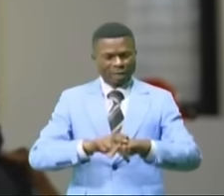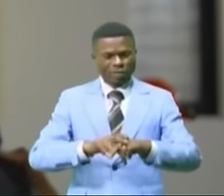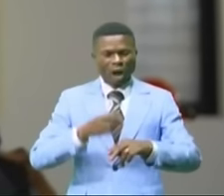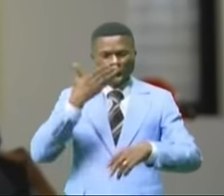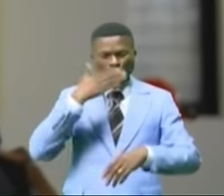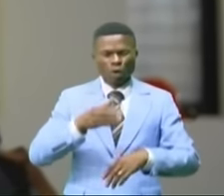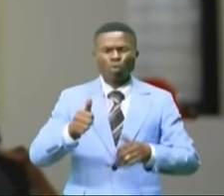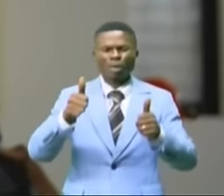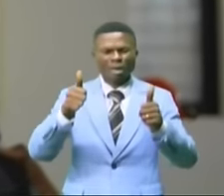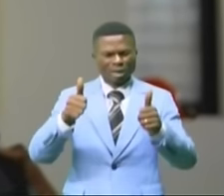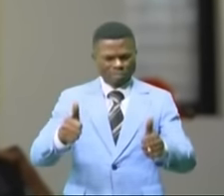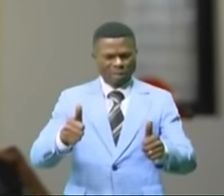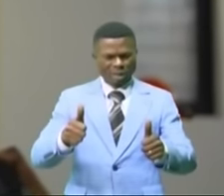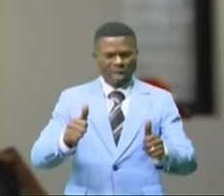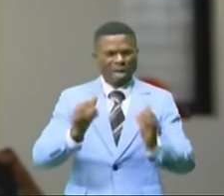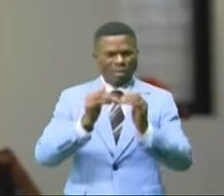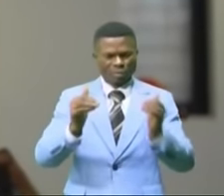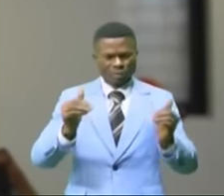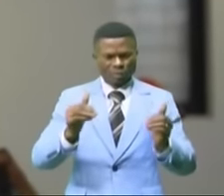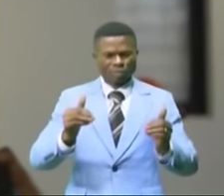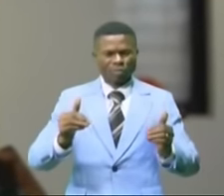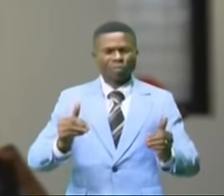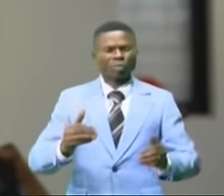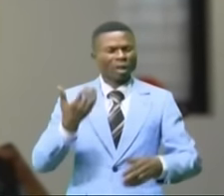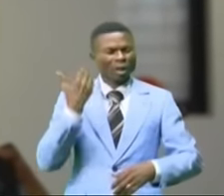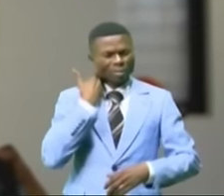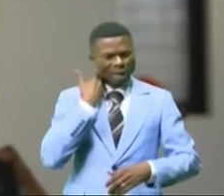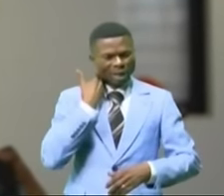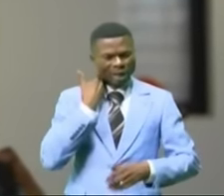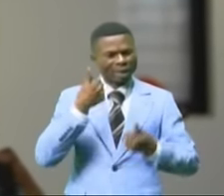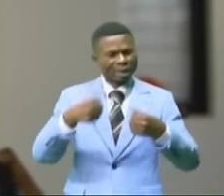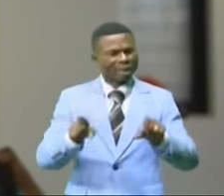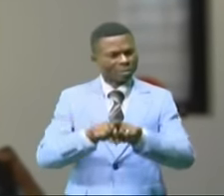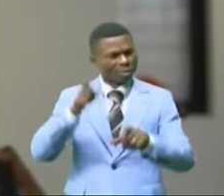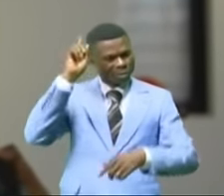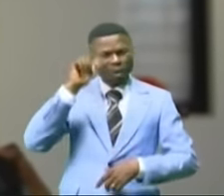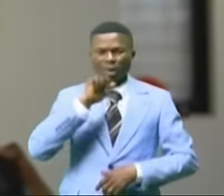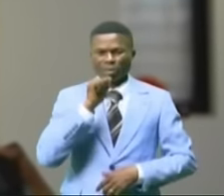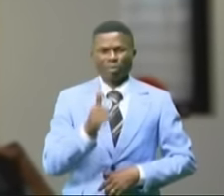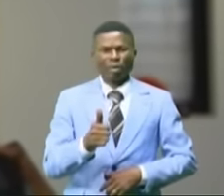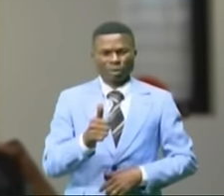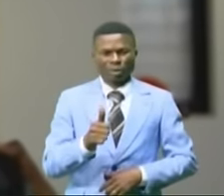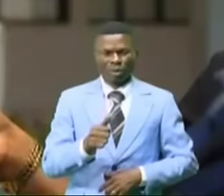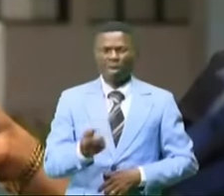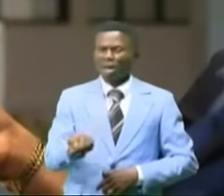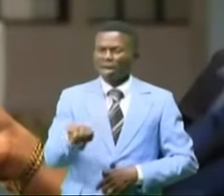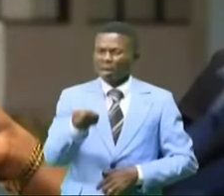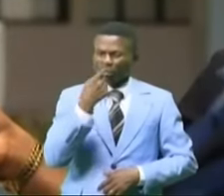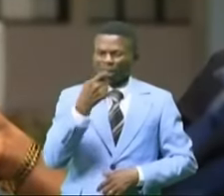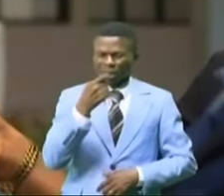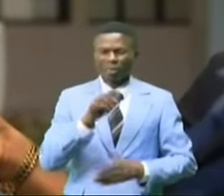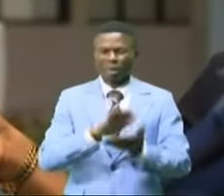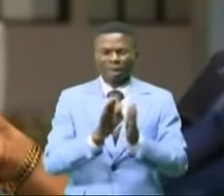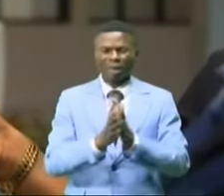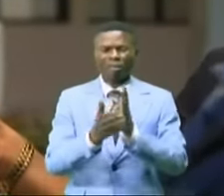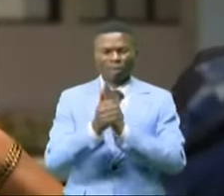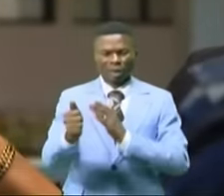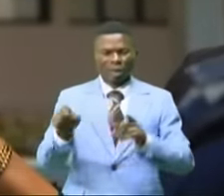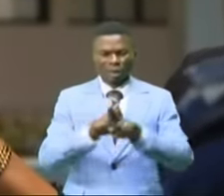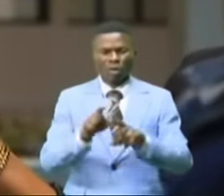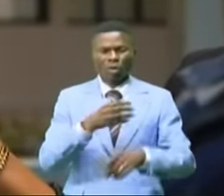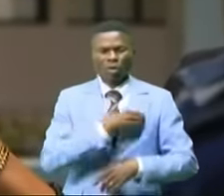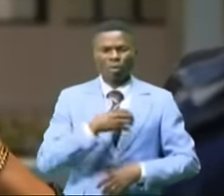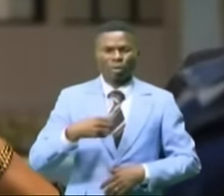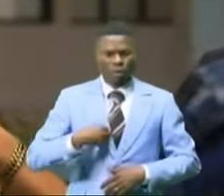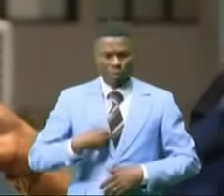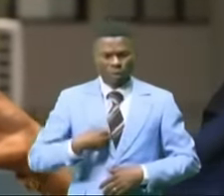confort et puis l'air ambiant ne sera pas pollué comme avant. Et ils auront des soins de qualité. Comme une maman,